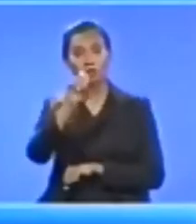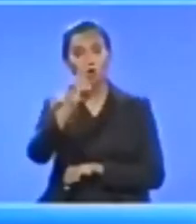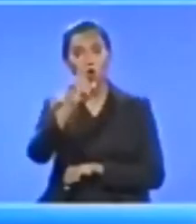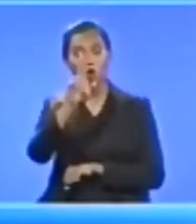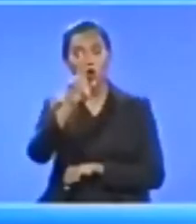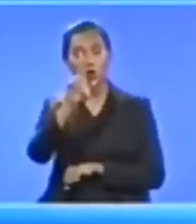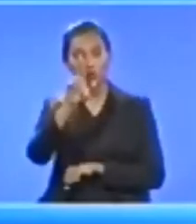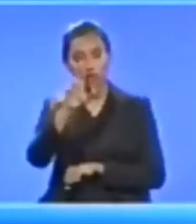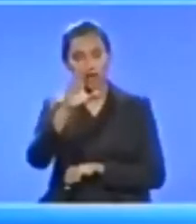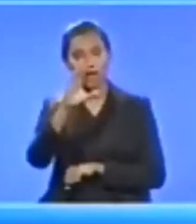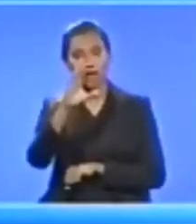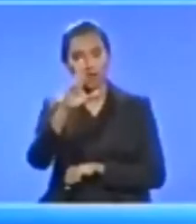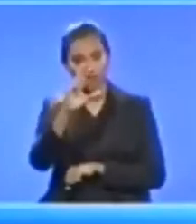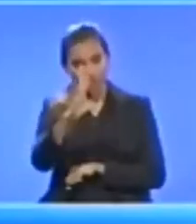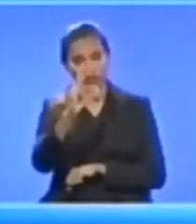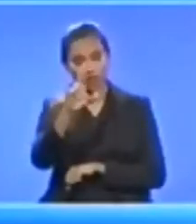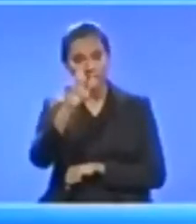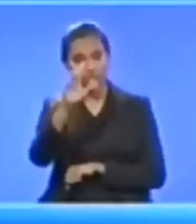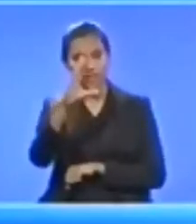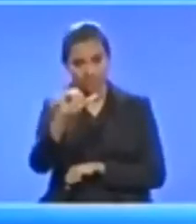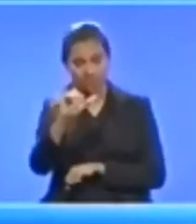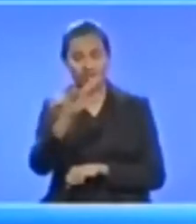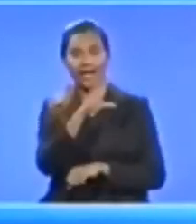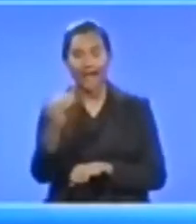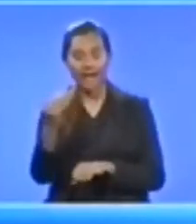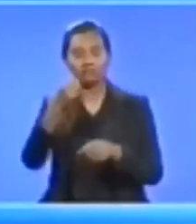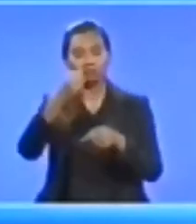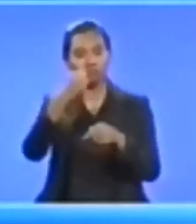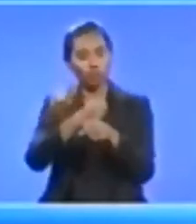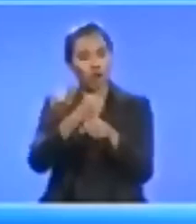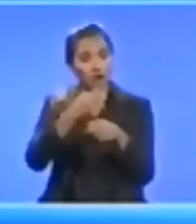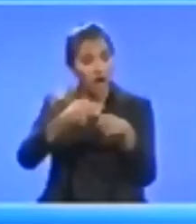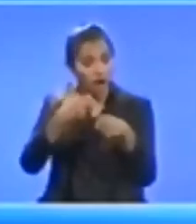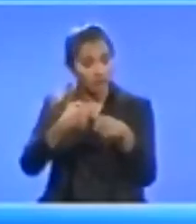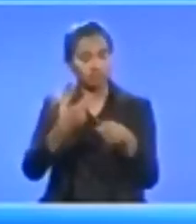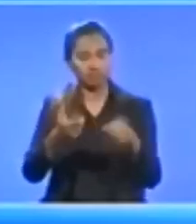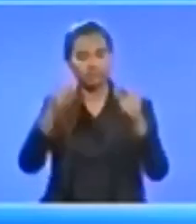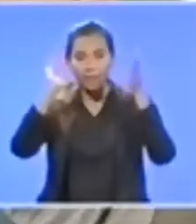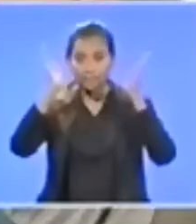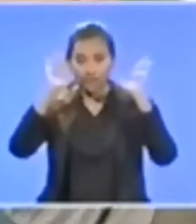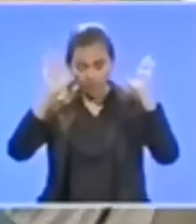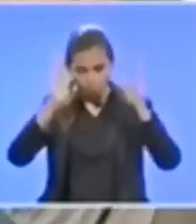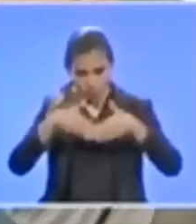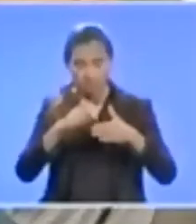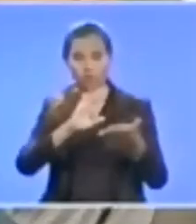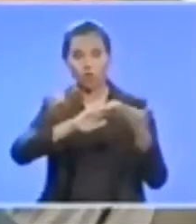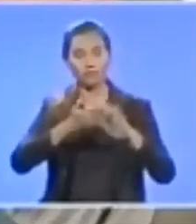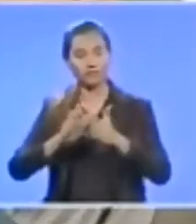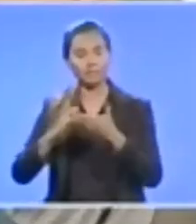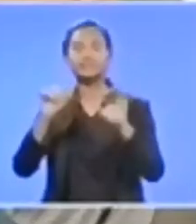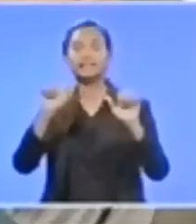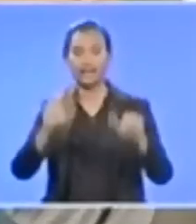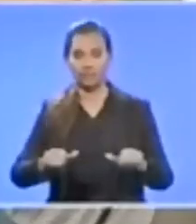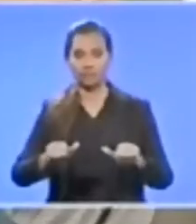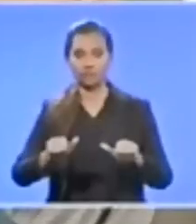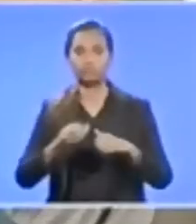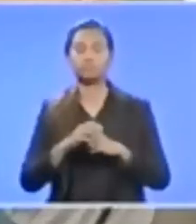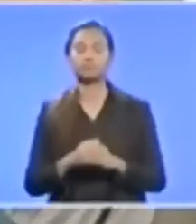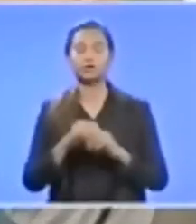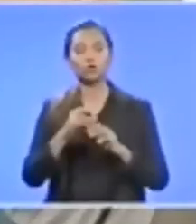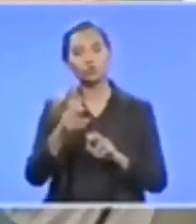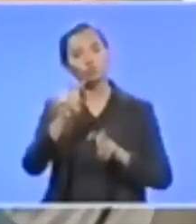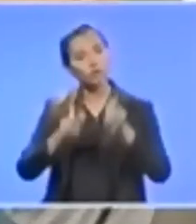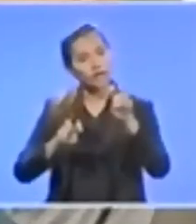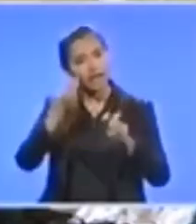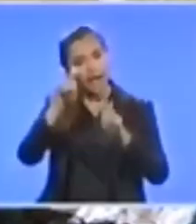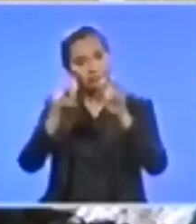gigih kita, masyarakat Melayu Islam mampu mendaki tangga kejayaan yang jauh